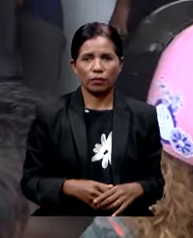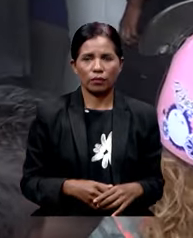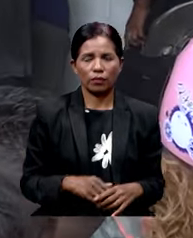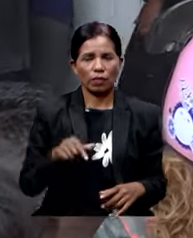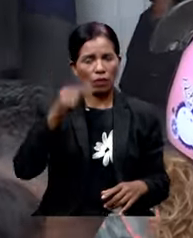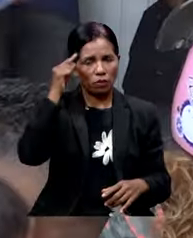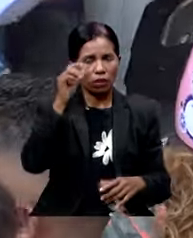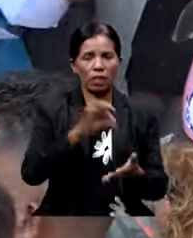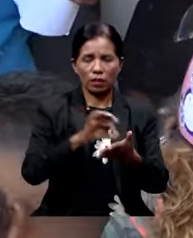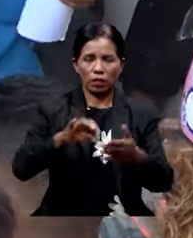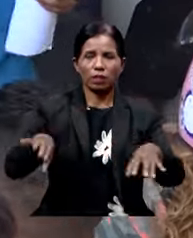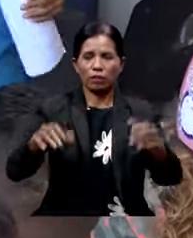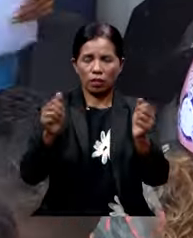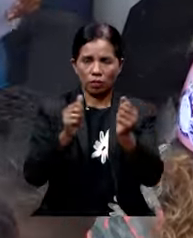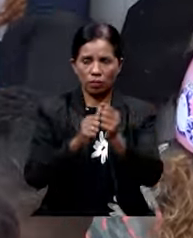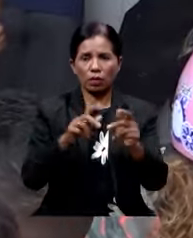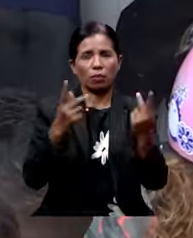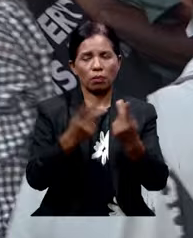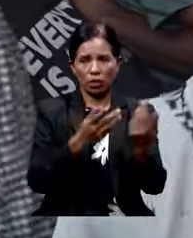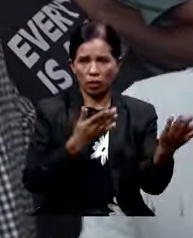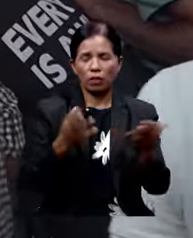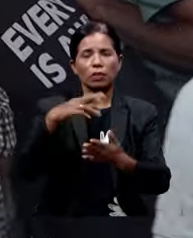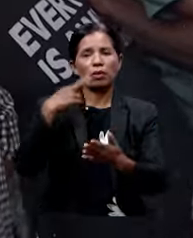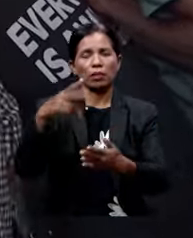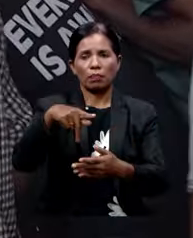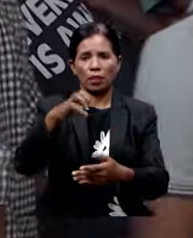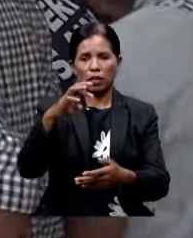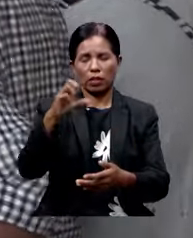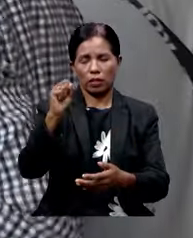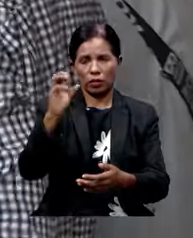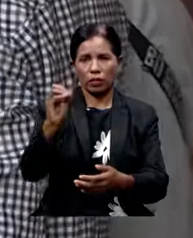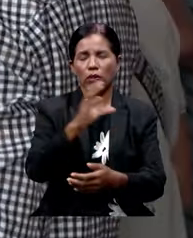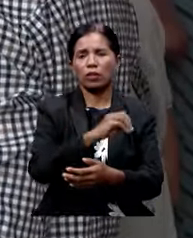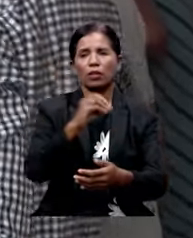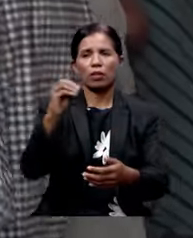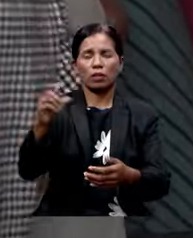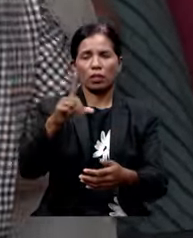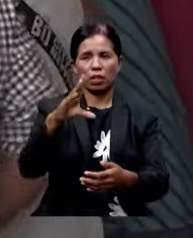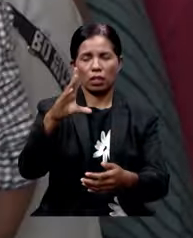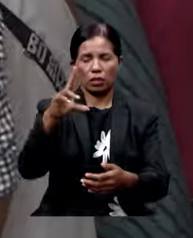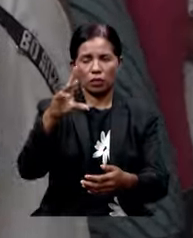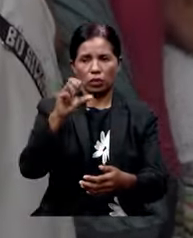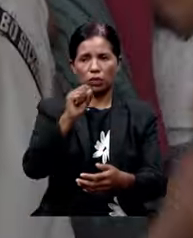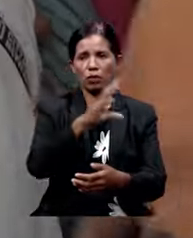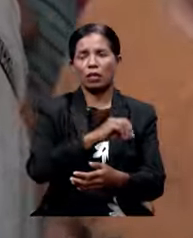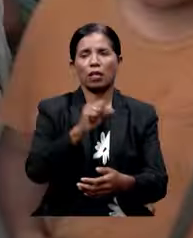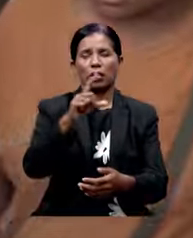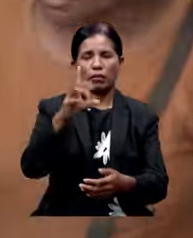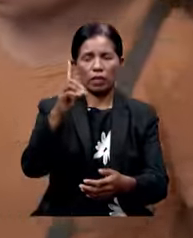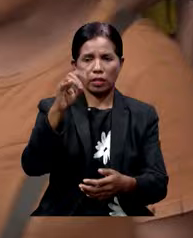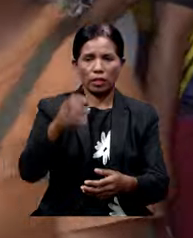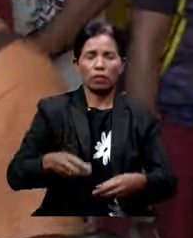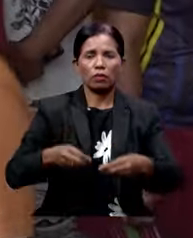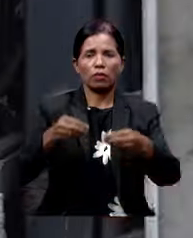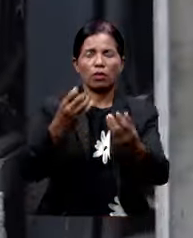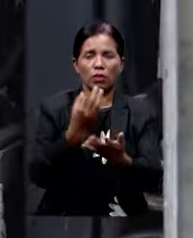Governo asina una acordo ho empresa importadora sira hanesan perisos, kreatif furak, lison, jusibel no alfa dili at fos subsidio